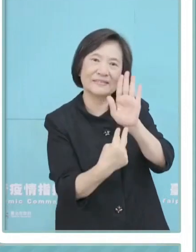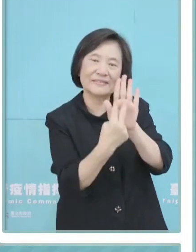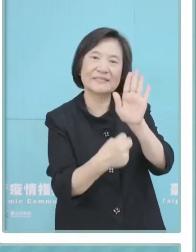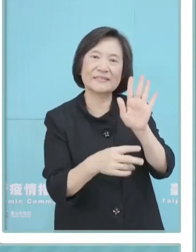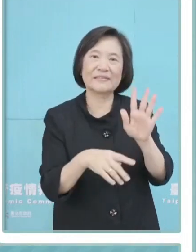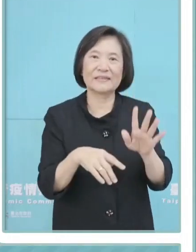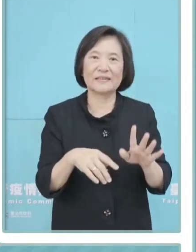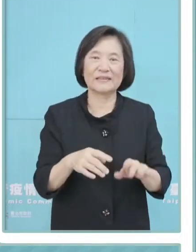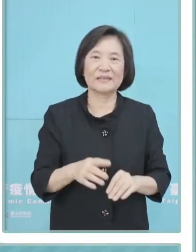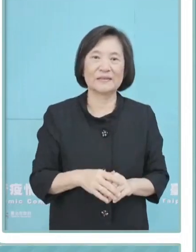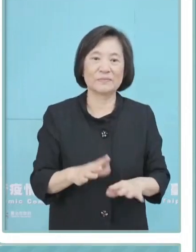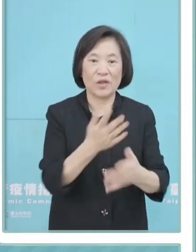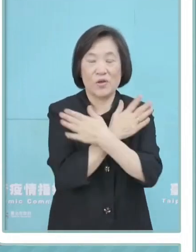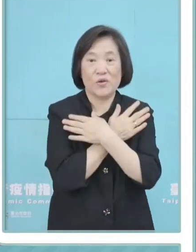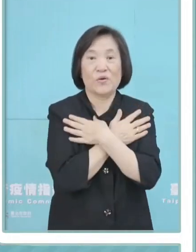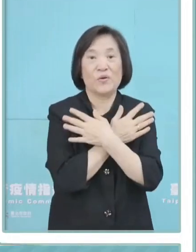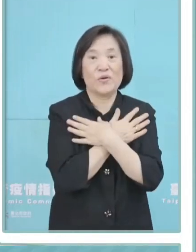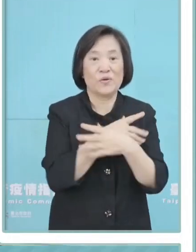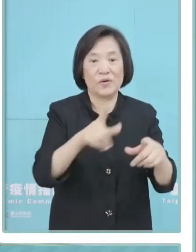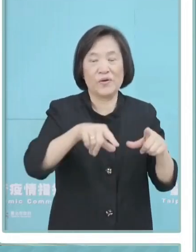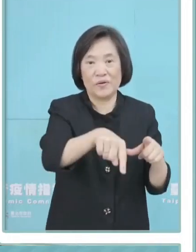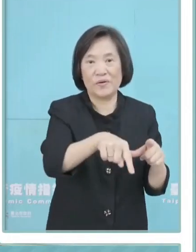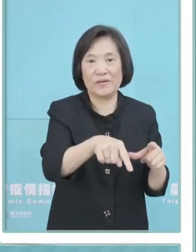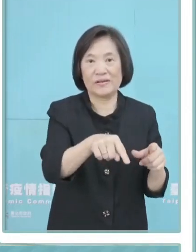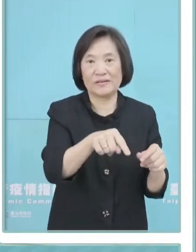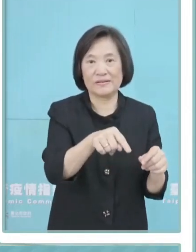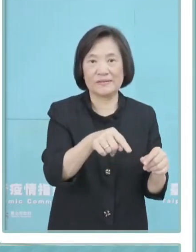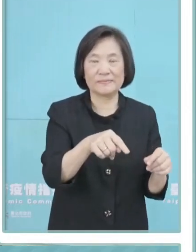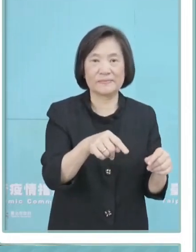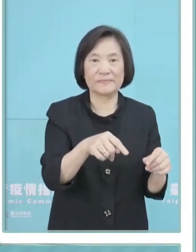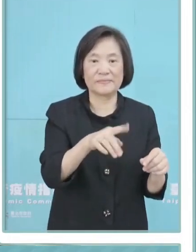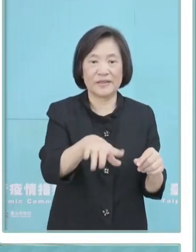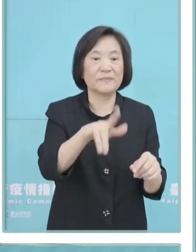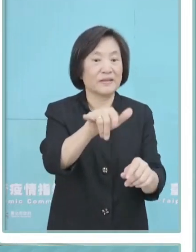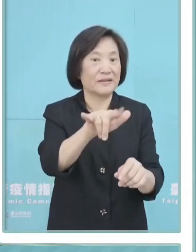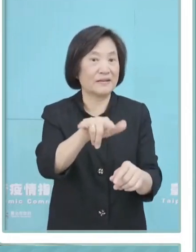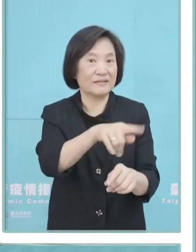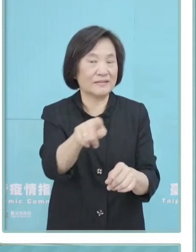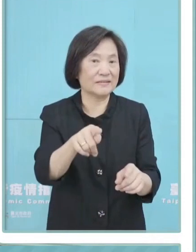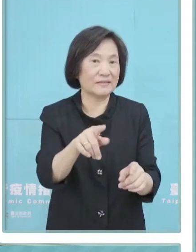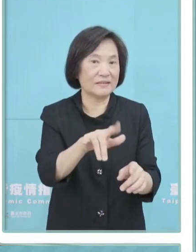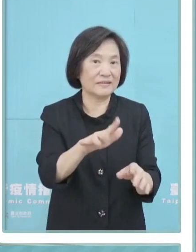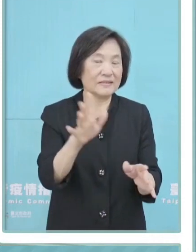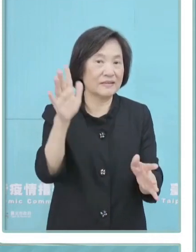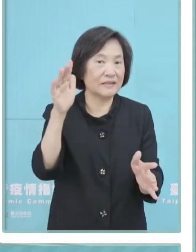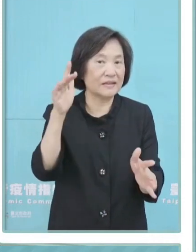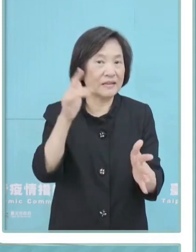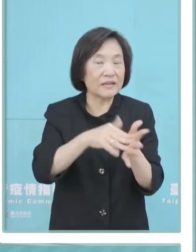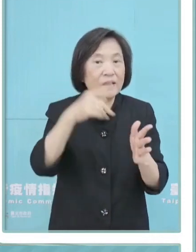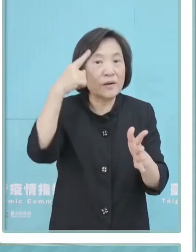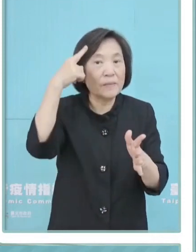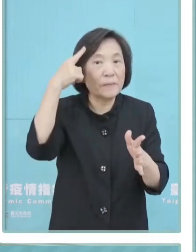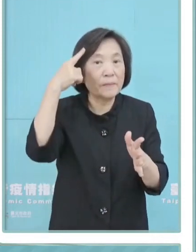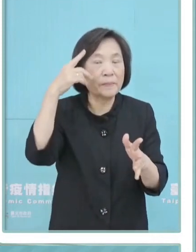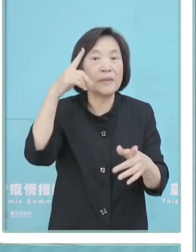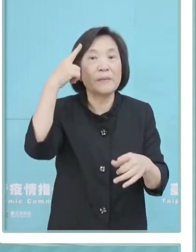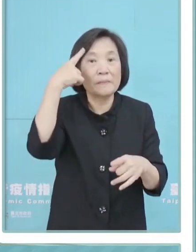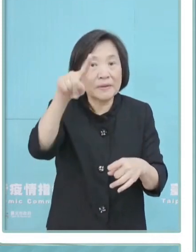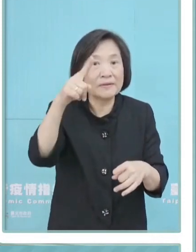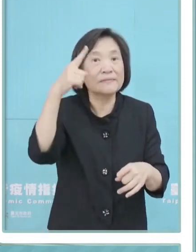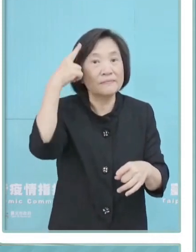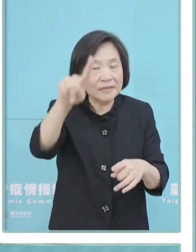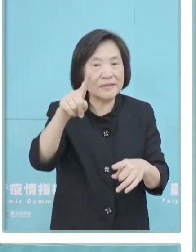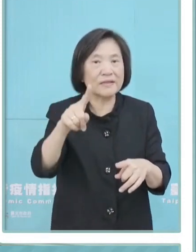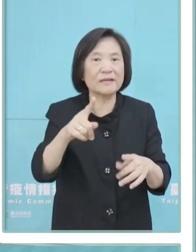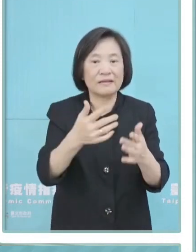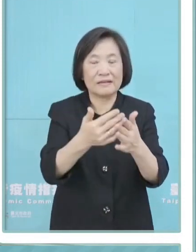个并不是幼儿园哈，幼儿园我们的老师一直到明天才会接种告一段